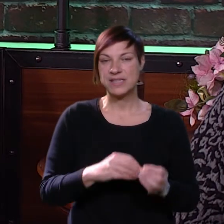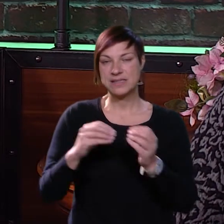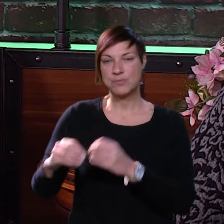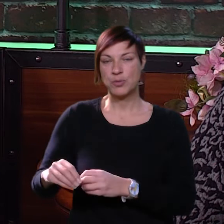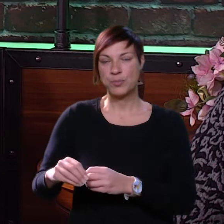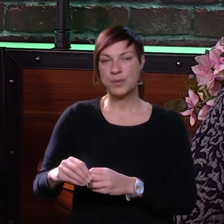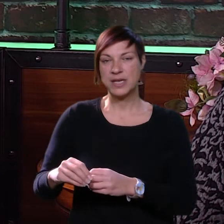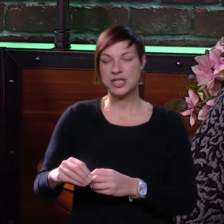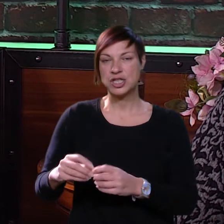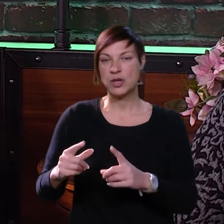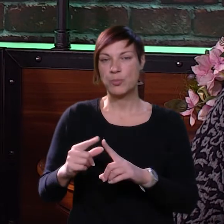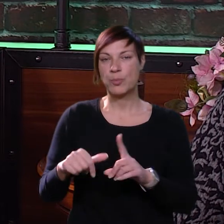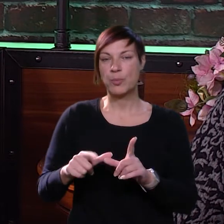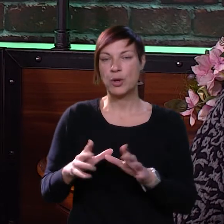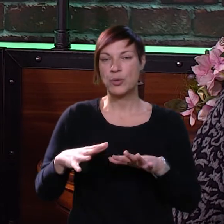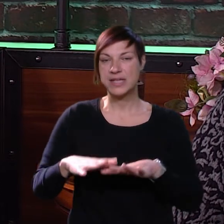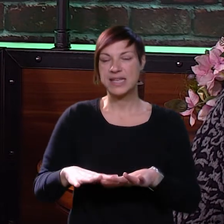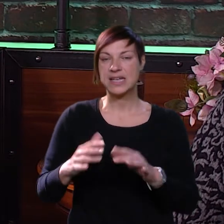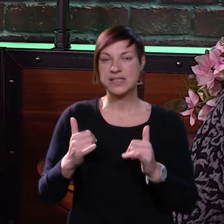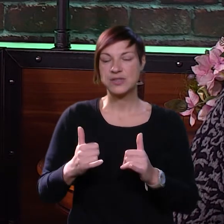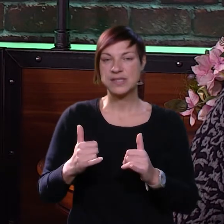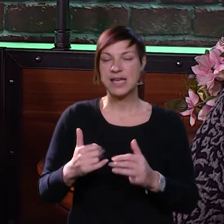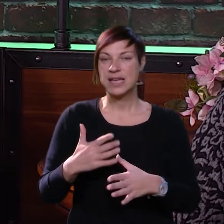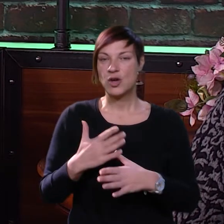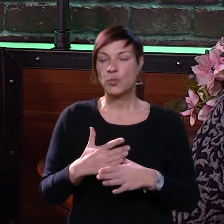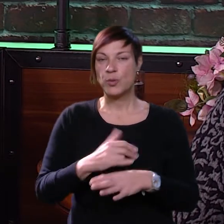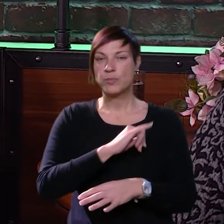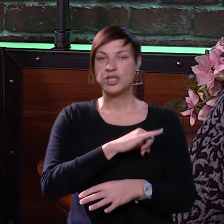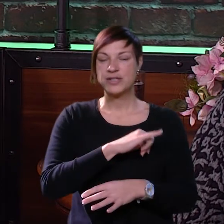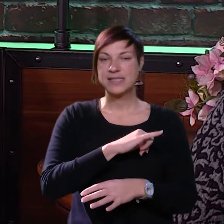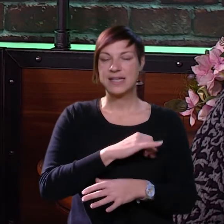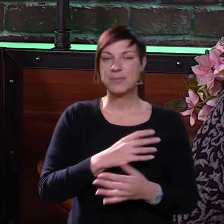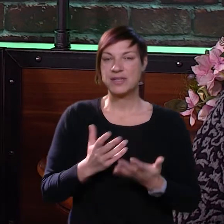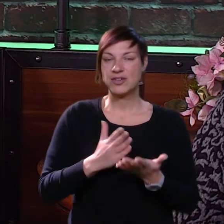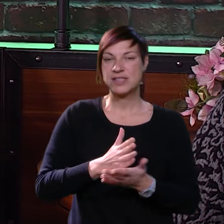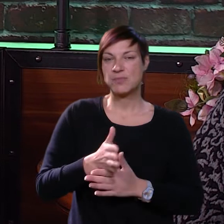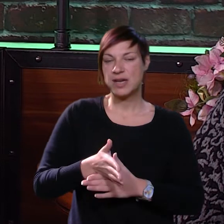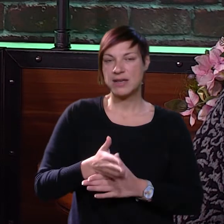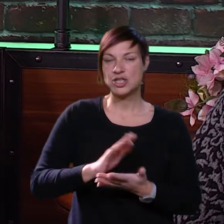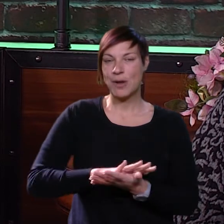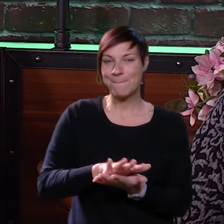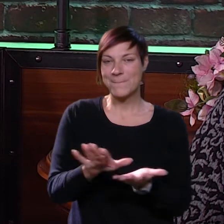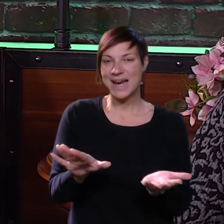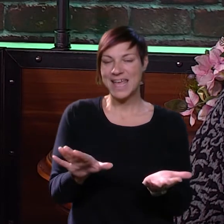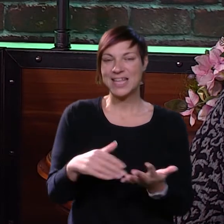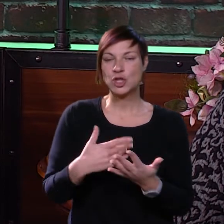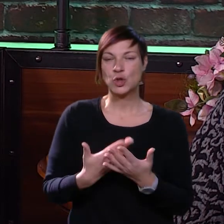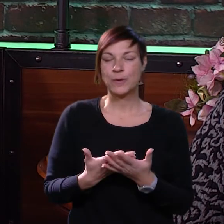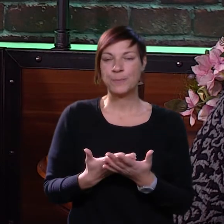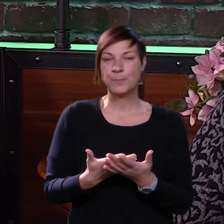redovnog sustava prešli u poluintegraciju i sad je Toma u pomoćnom zanimanju, tako da smo nekako prošli tu jednu